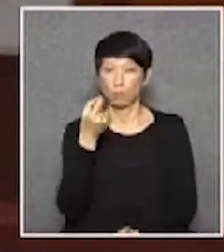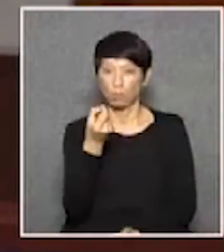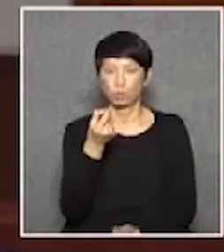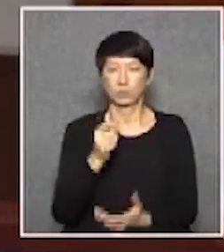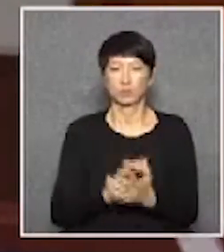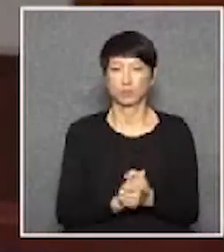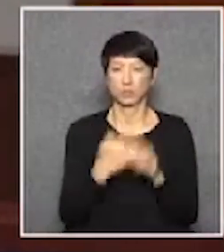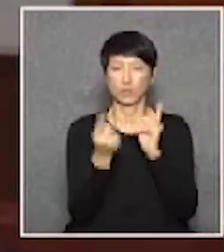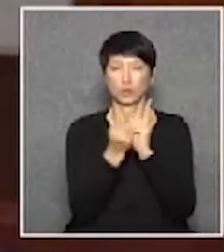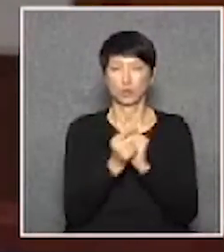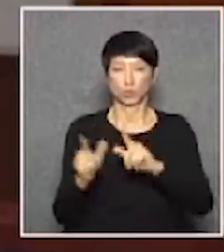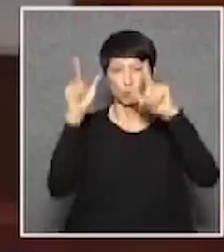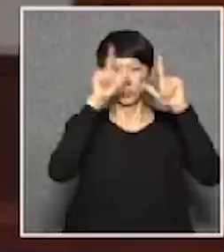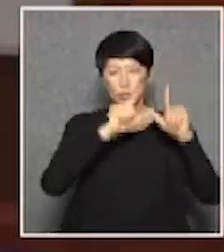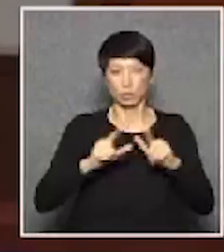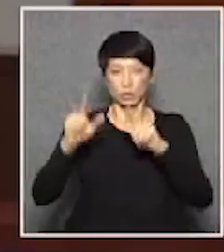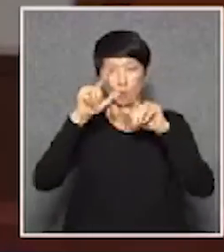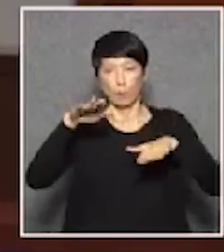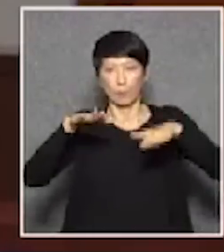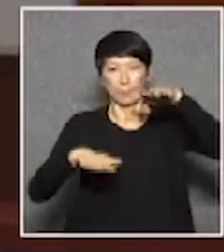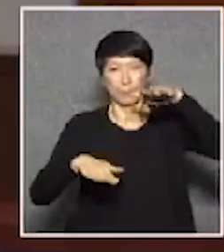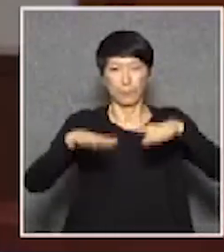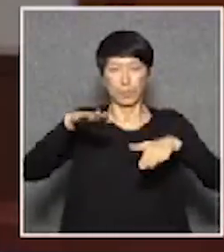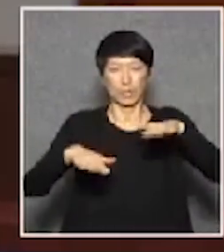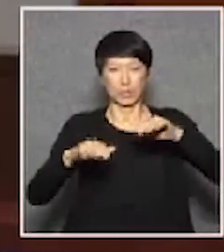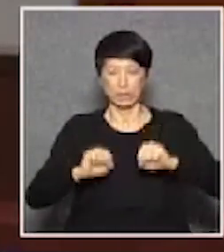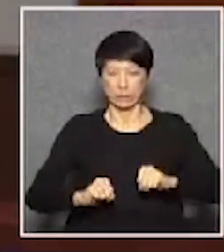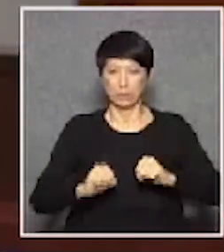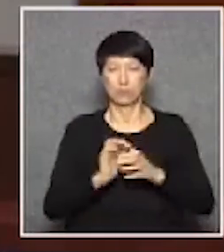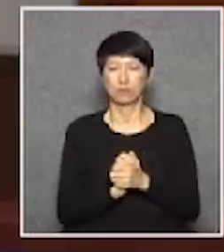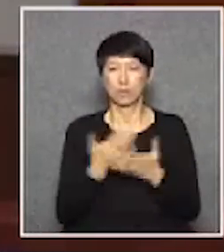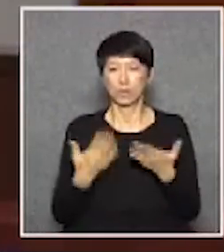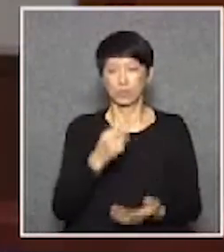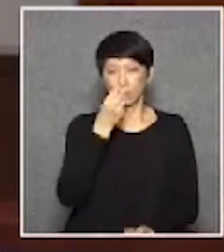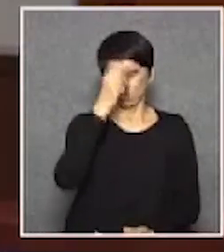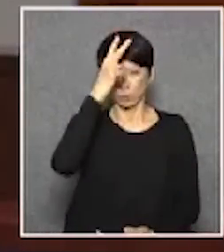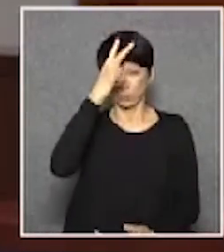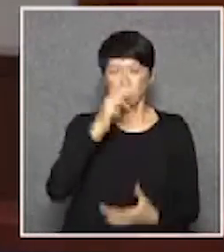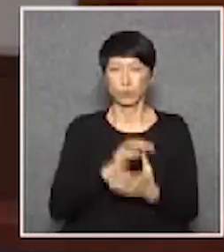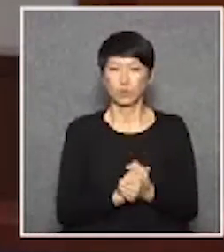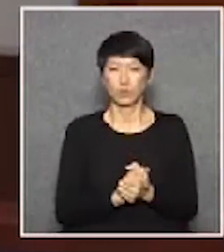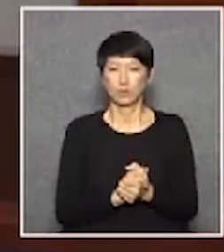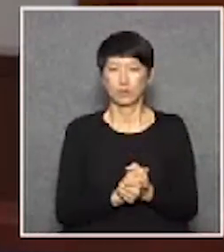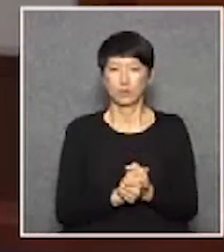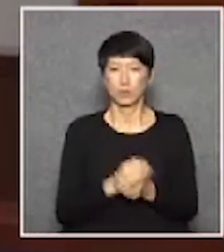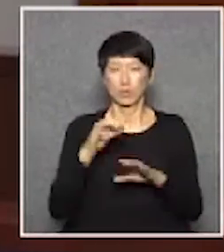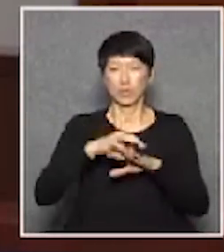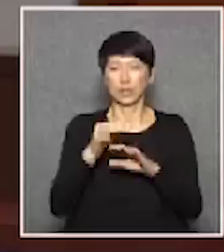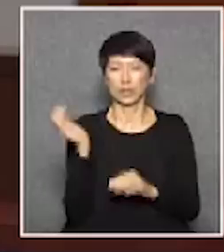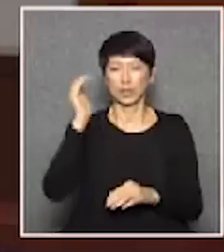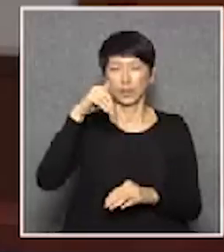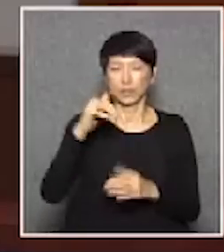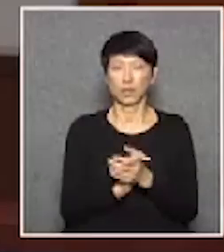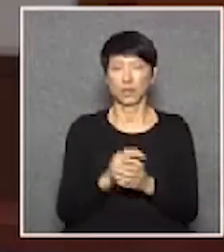个也是对生活平衡的一种坚持来的。这次特区政府将金山、大浪西湾这些地方纳